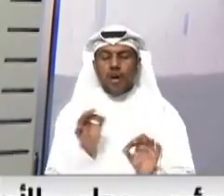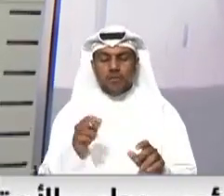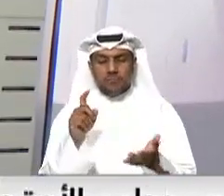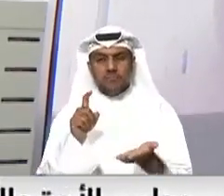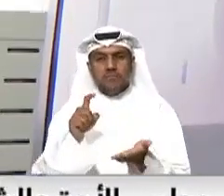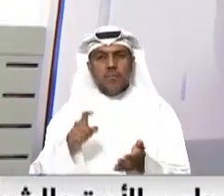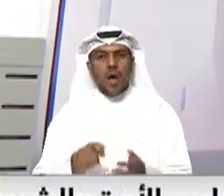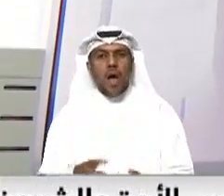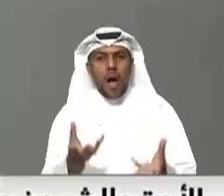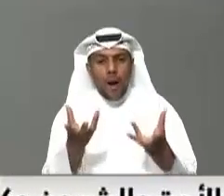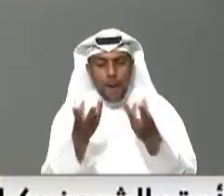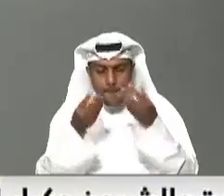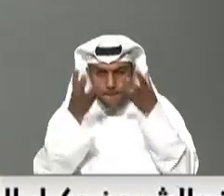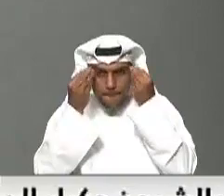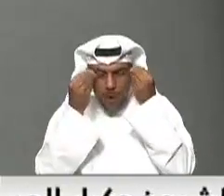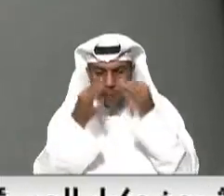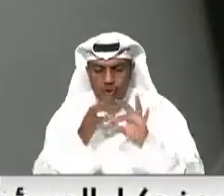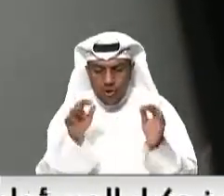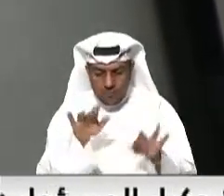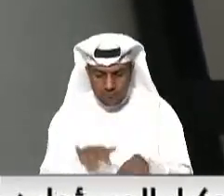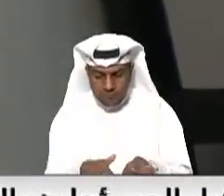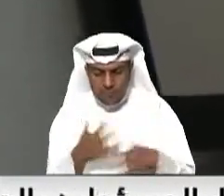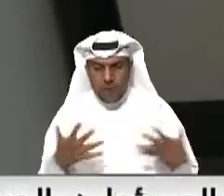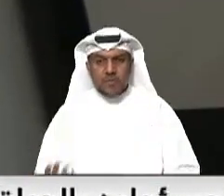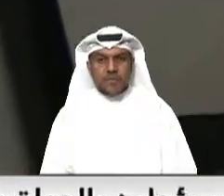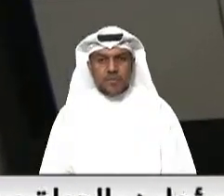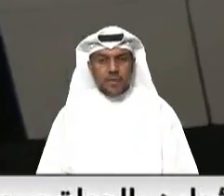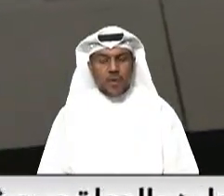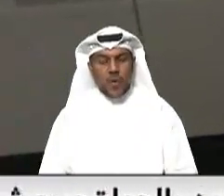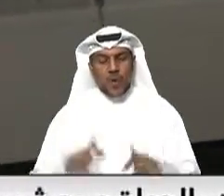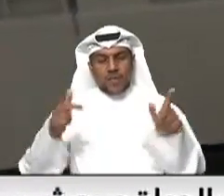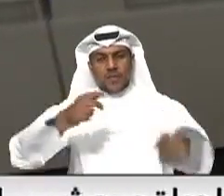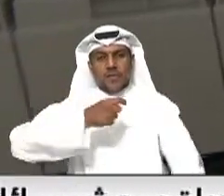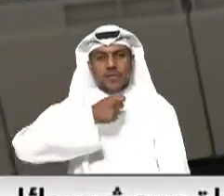الثوره الرقميه اقليميا وعالميا. نواف شراكي، تلفزيون دولة الكويت.